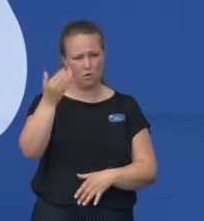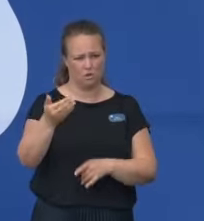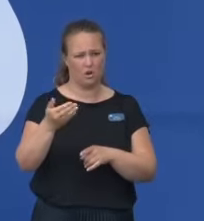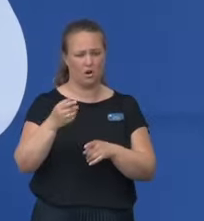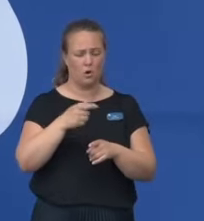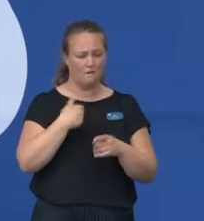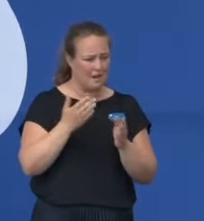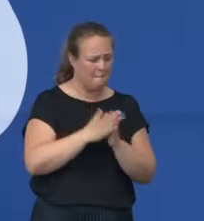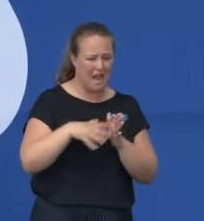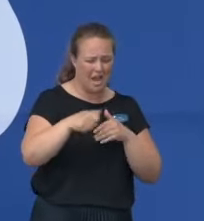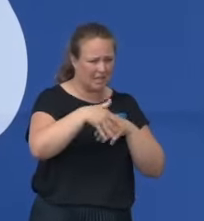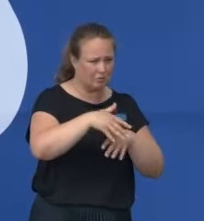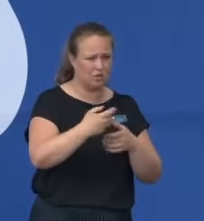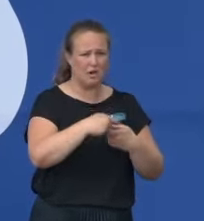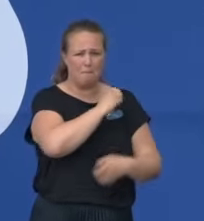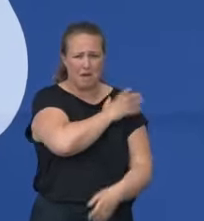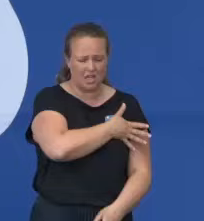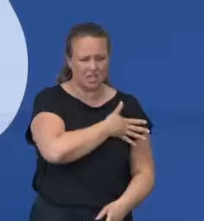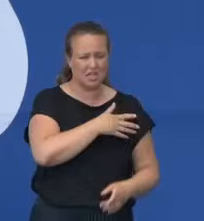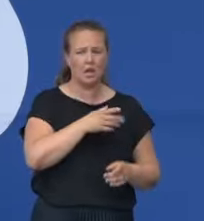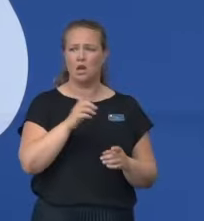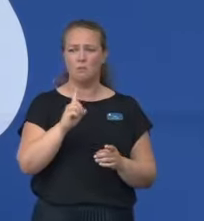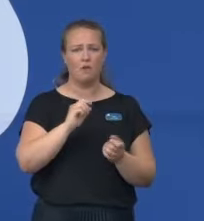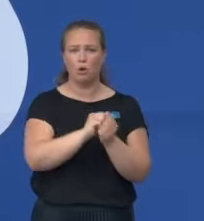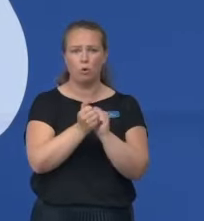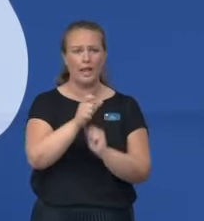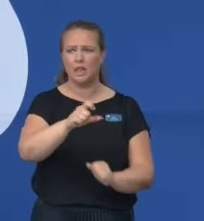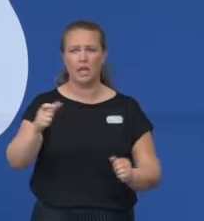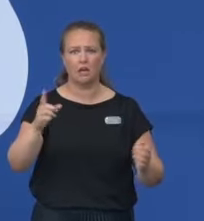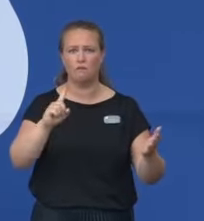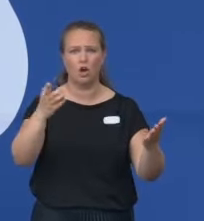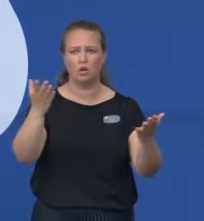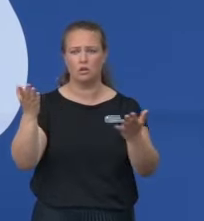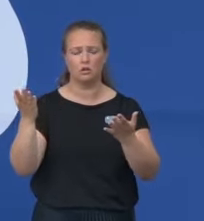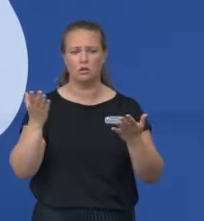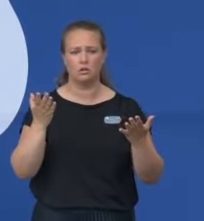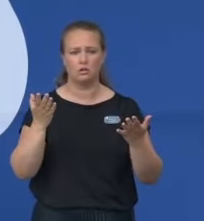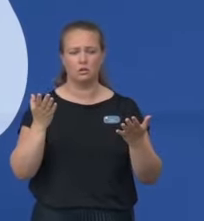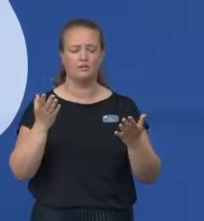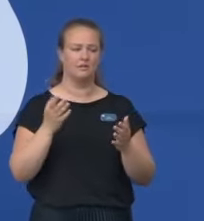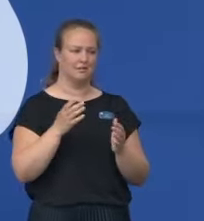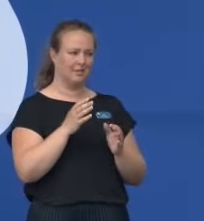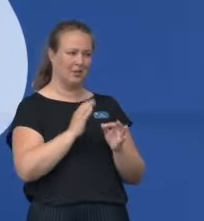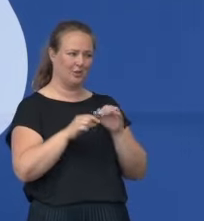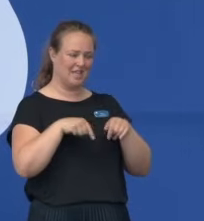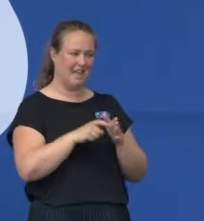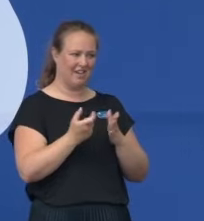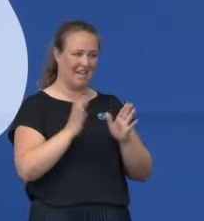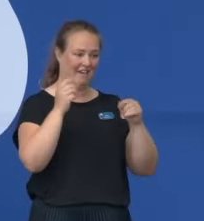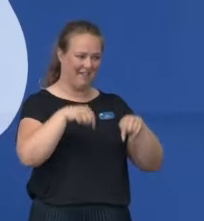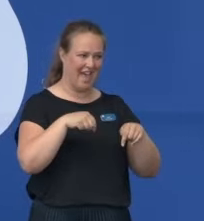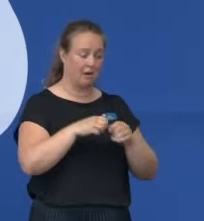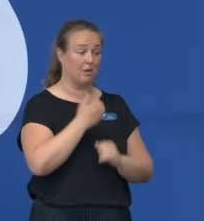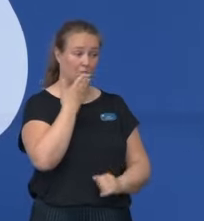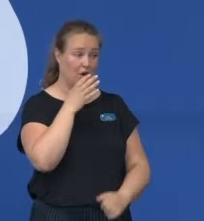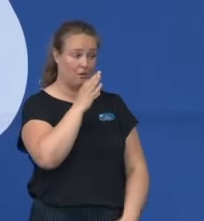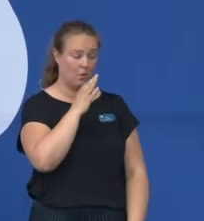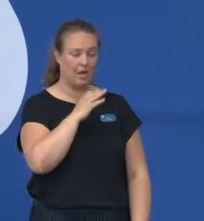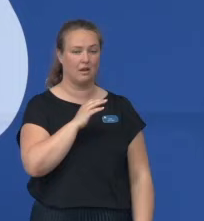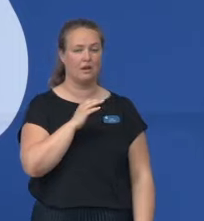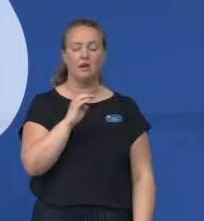är alla politiker? Var är alla ni? De har nog varit här just den här veckan, men det är en bra fråga. Vi går till Erik Berg,